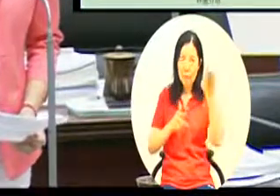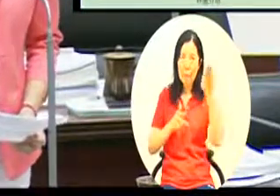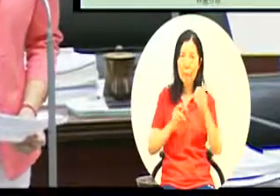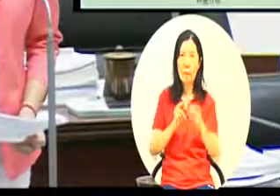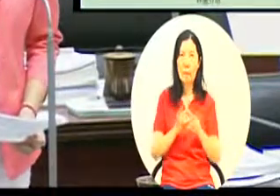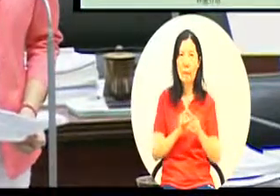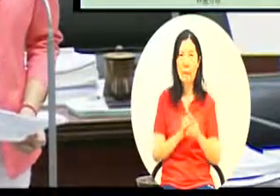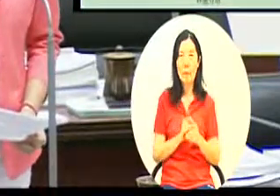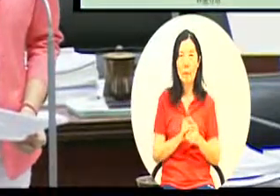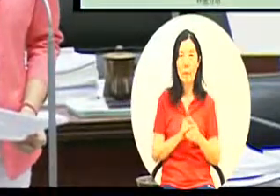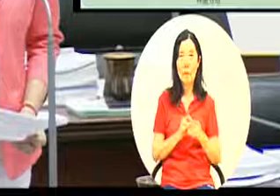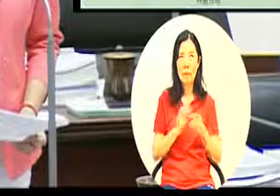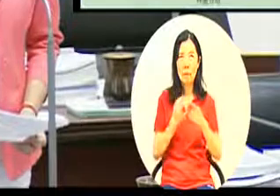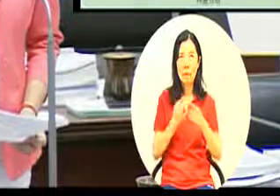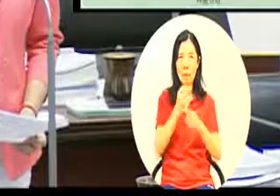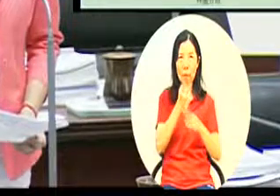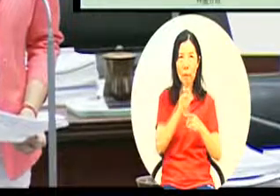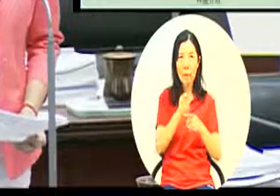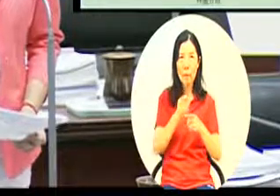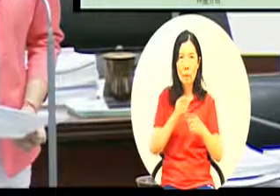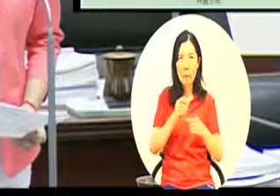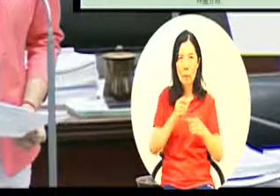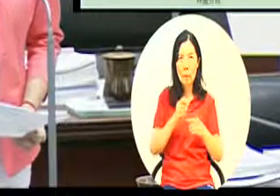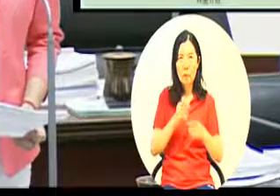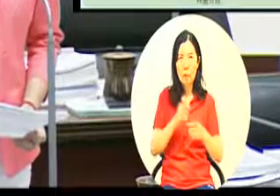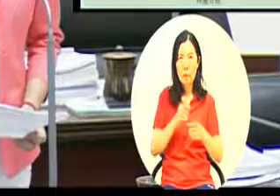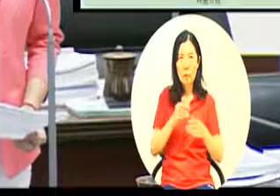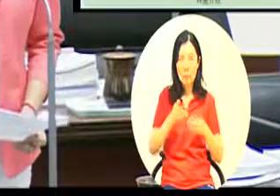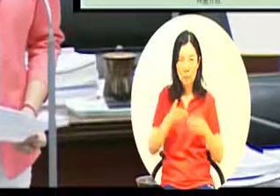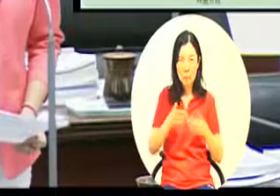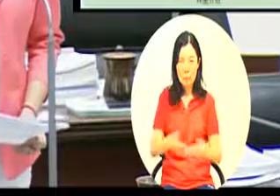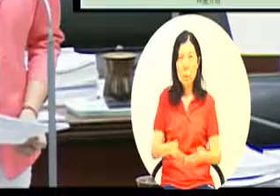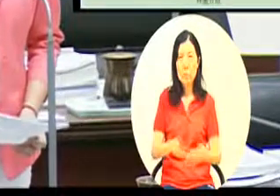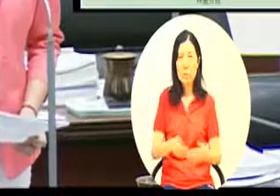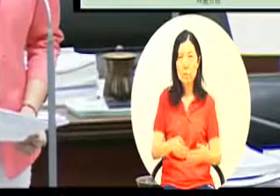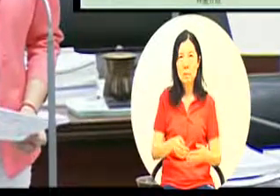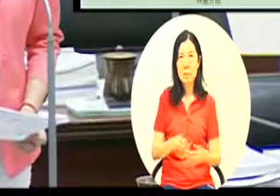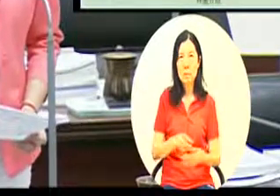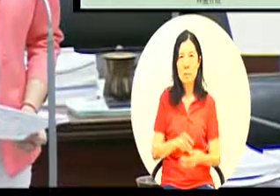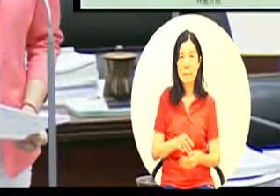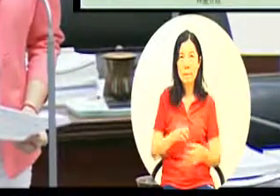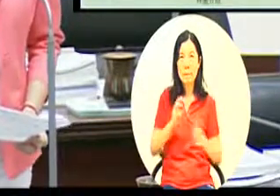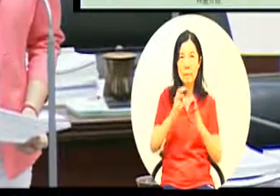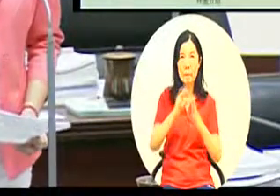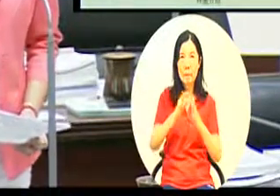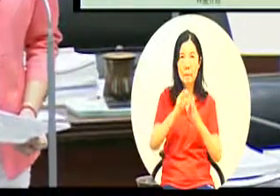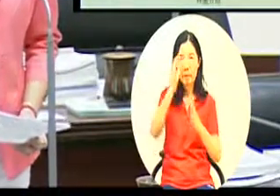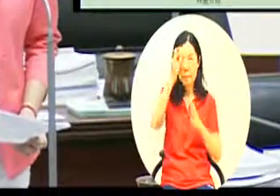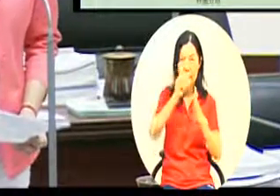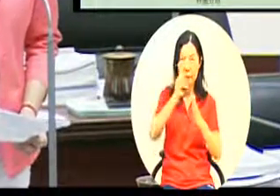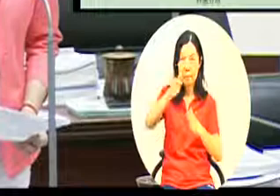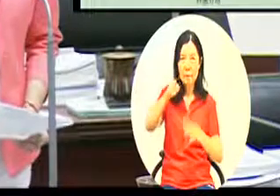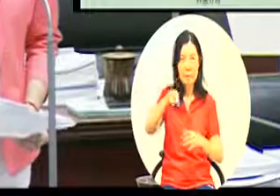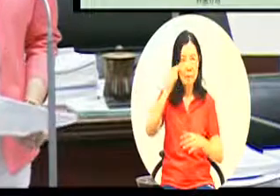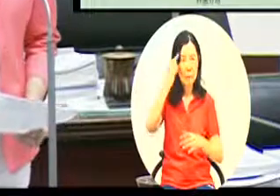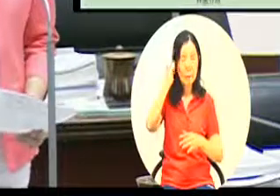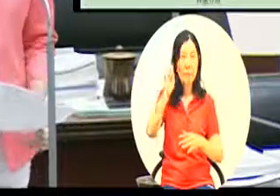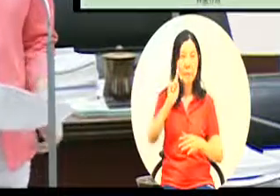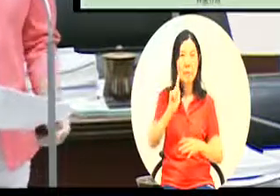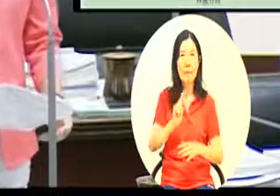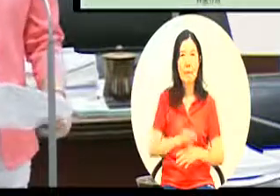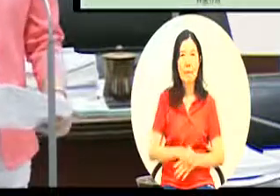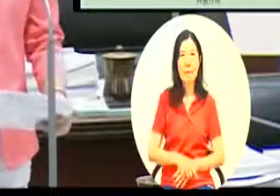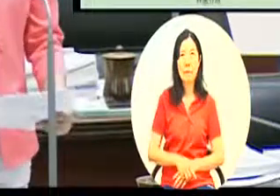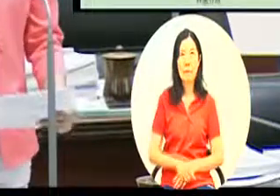7年以上的这一个比例是相当重的。警察局长，你感觉怎样？ 那